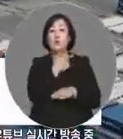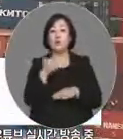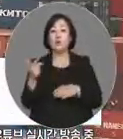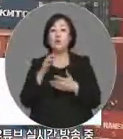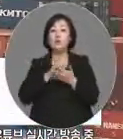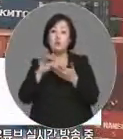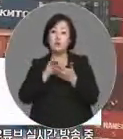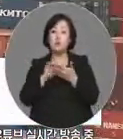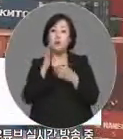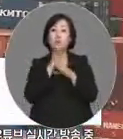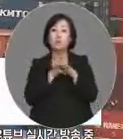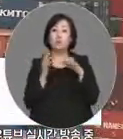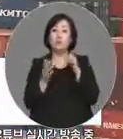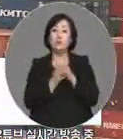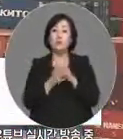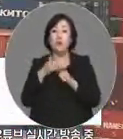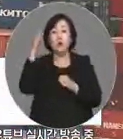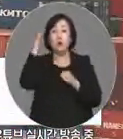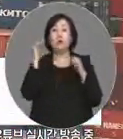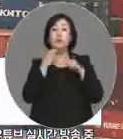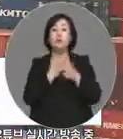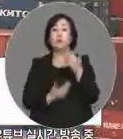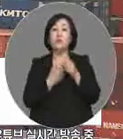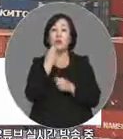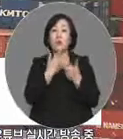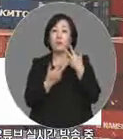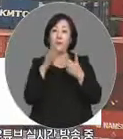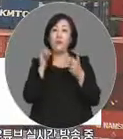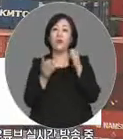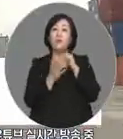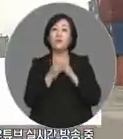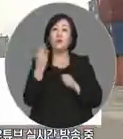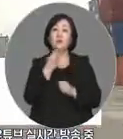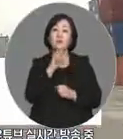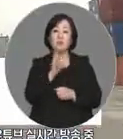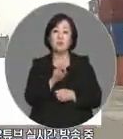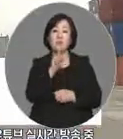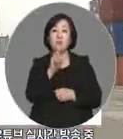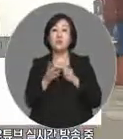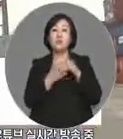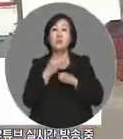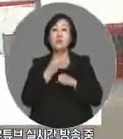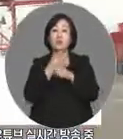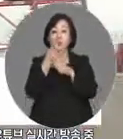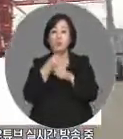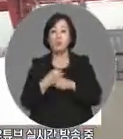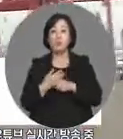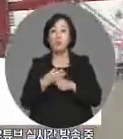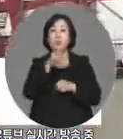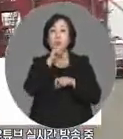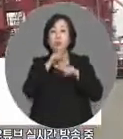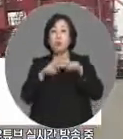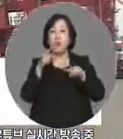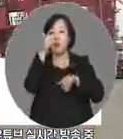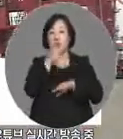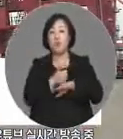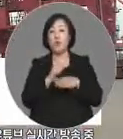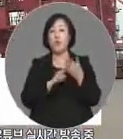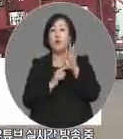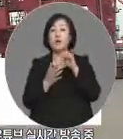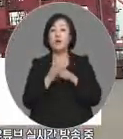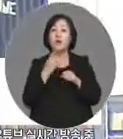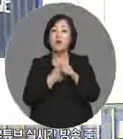나타났습니다 한국 무역협회 울산지역 본부에 2021년 울산 수출이 평가 보고서에 따르면 지난해